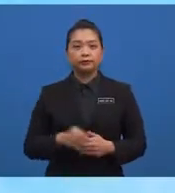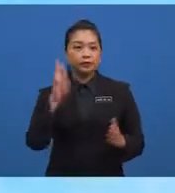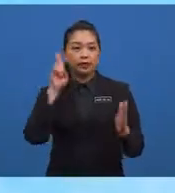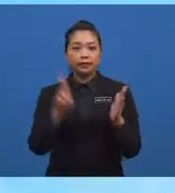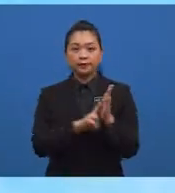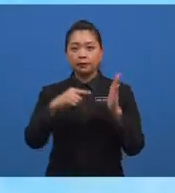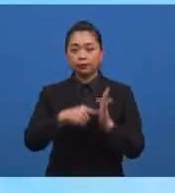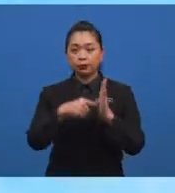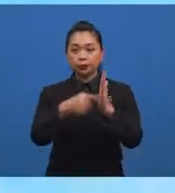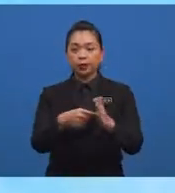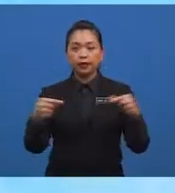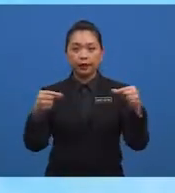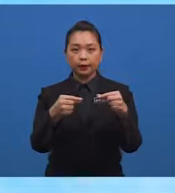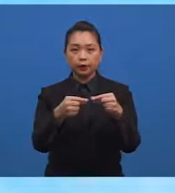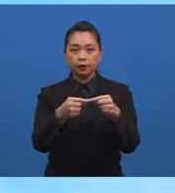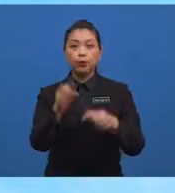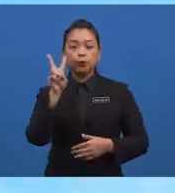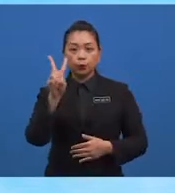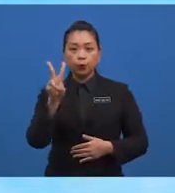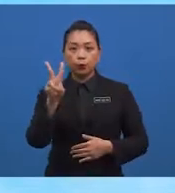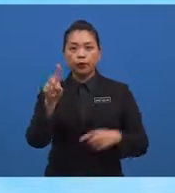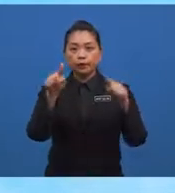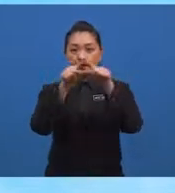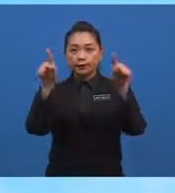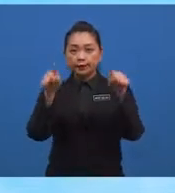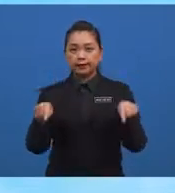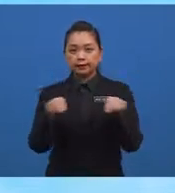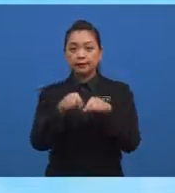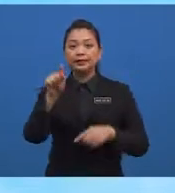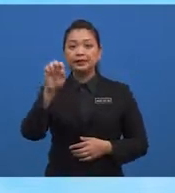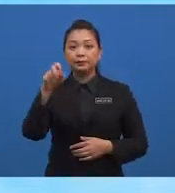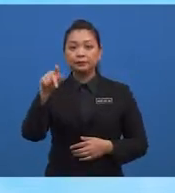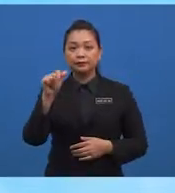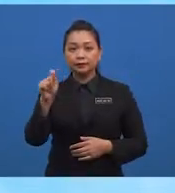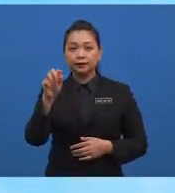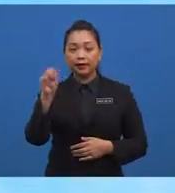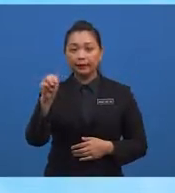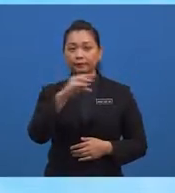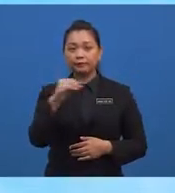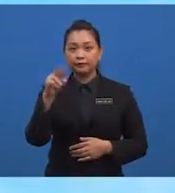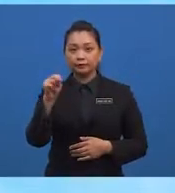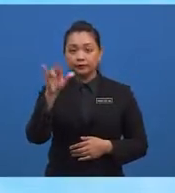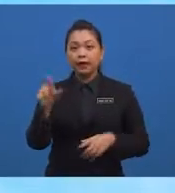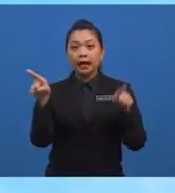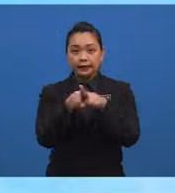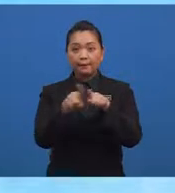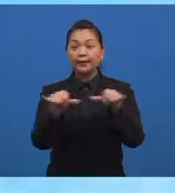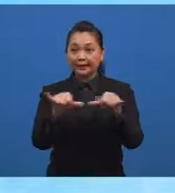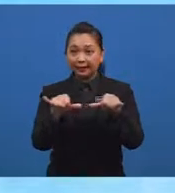Rajah menunjukkan gabungan dua segi empat tepat M dan N yang sama